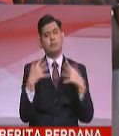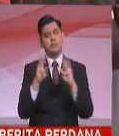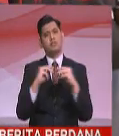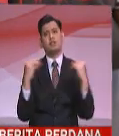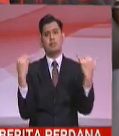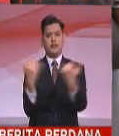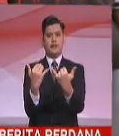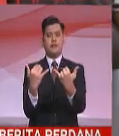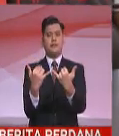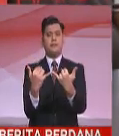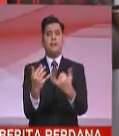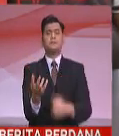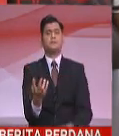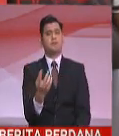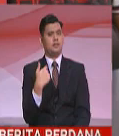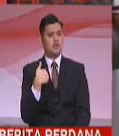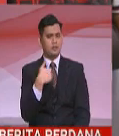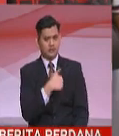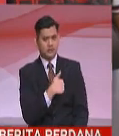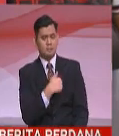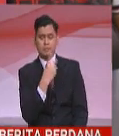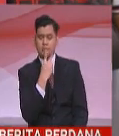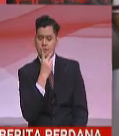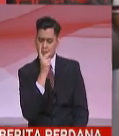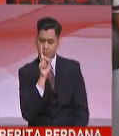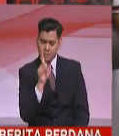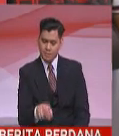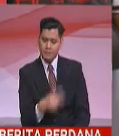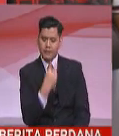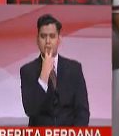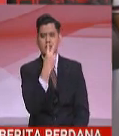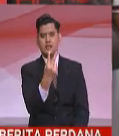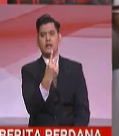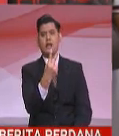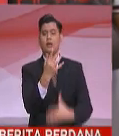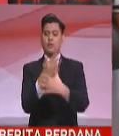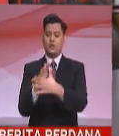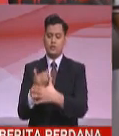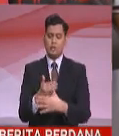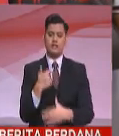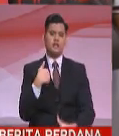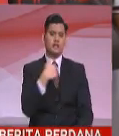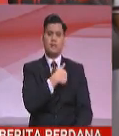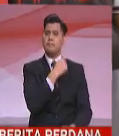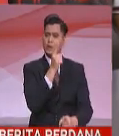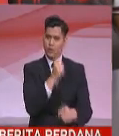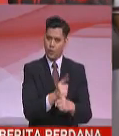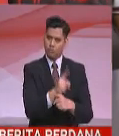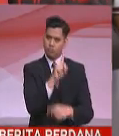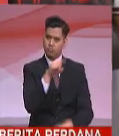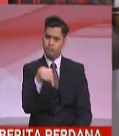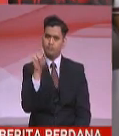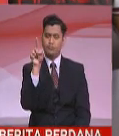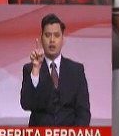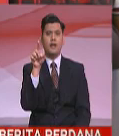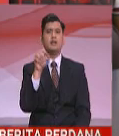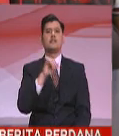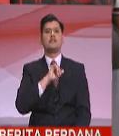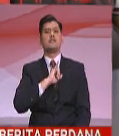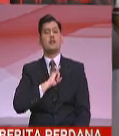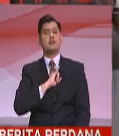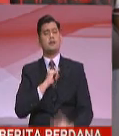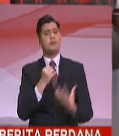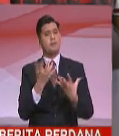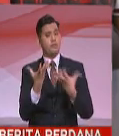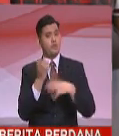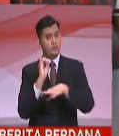Pastikan perkara yang kita kongsi itu betul, ya. Yeah? Dan saya juga nak nasihatkan